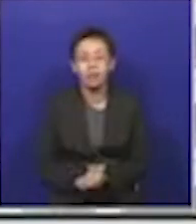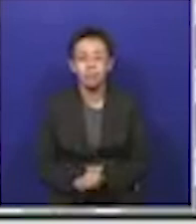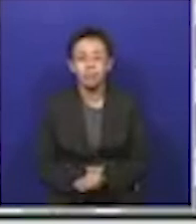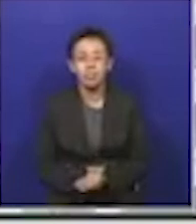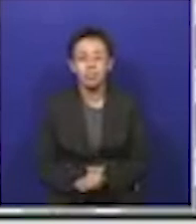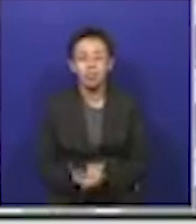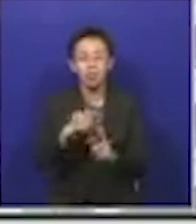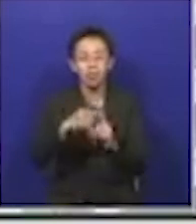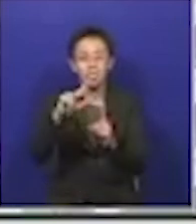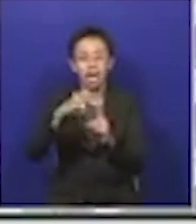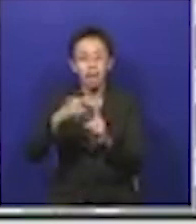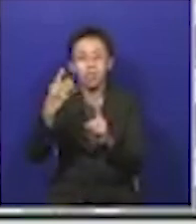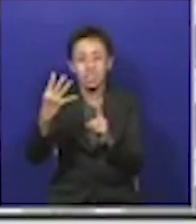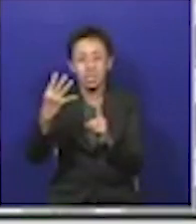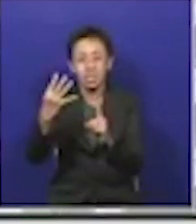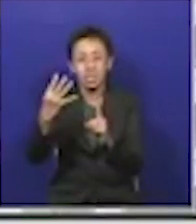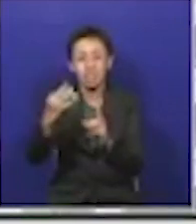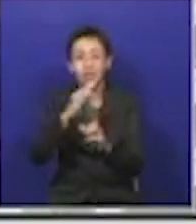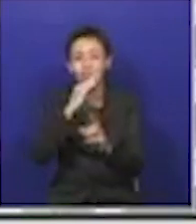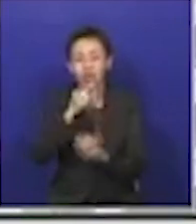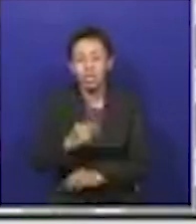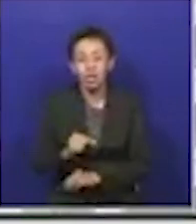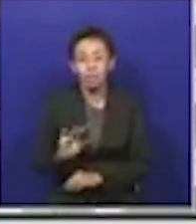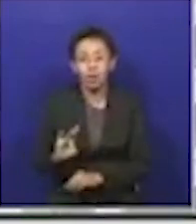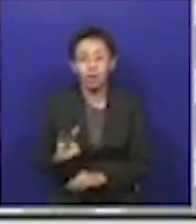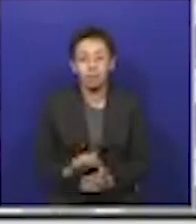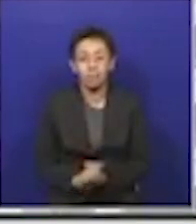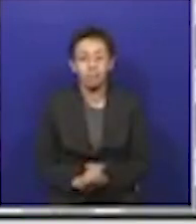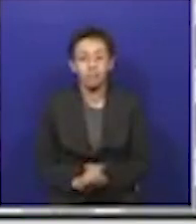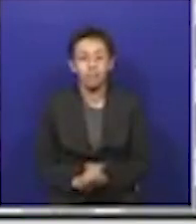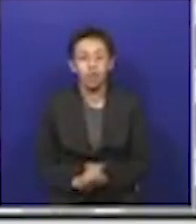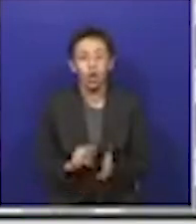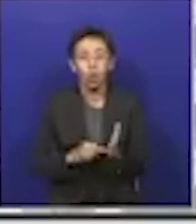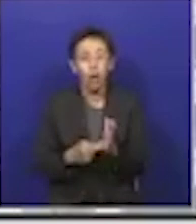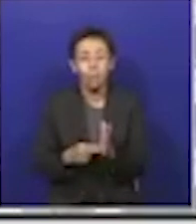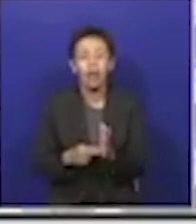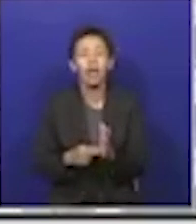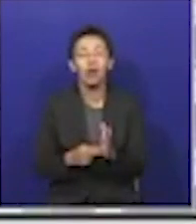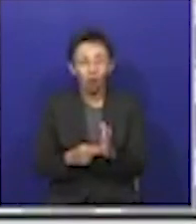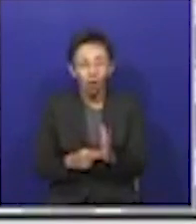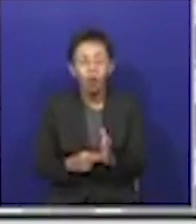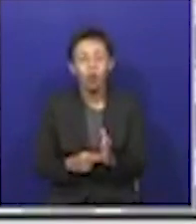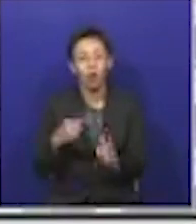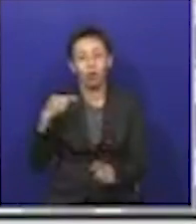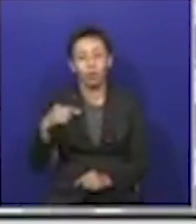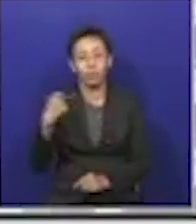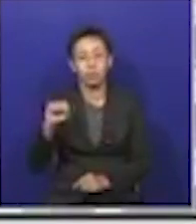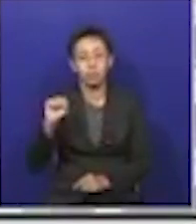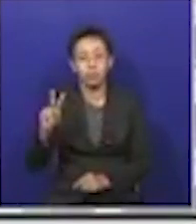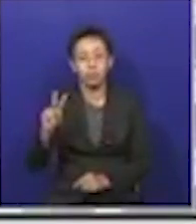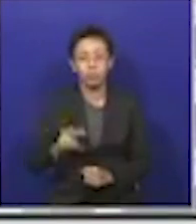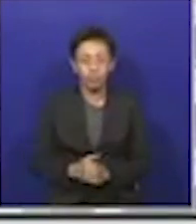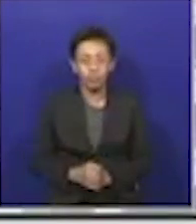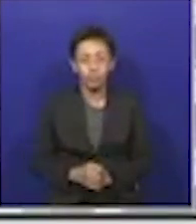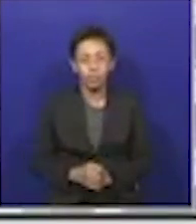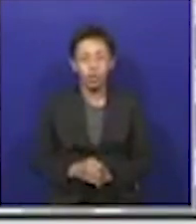จะบวก3บวก4ถ้าลบ8นะท่านเท่ากับลบ12นะฮะ